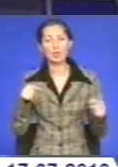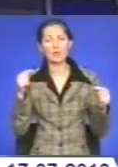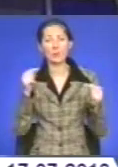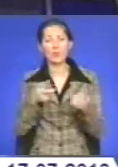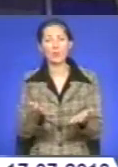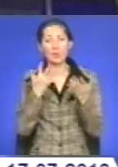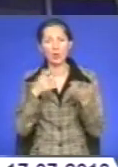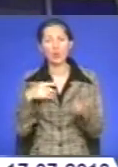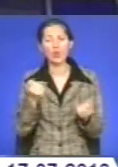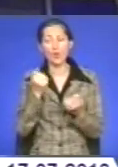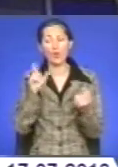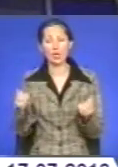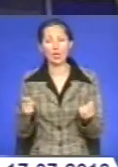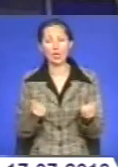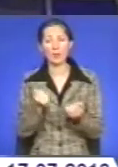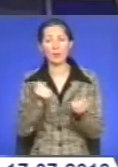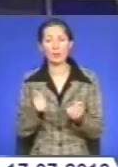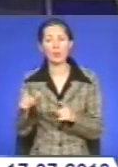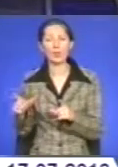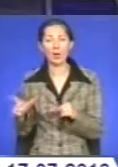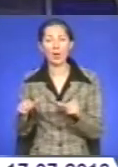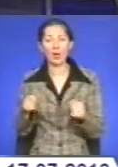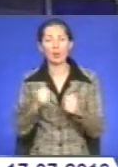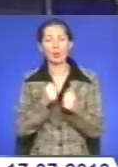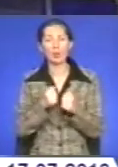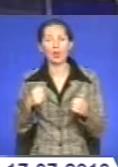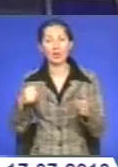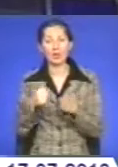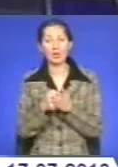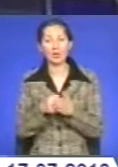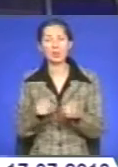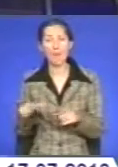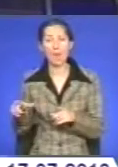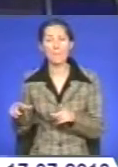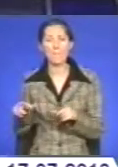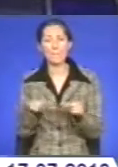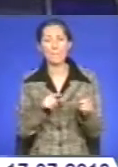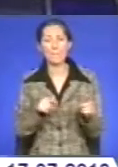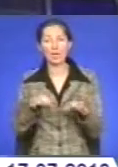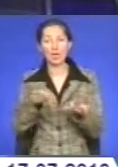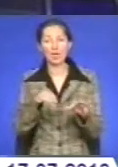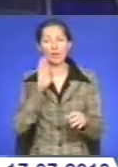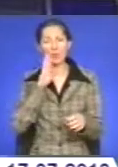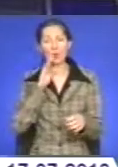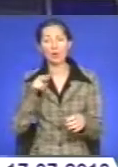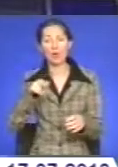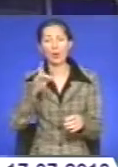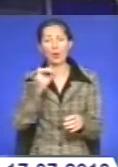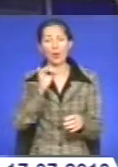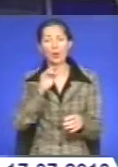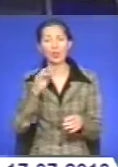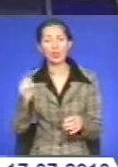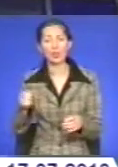автомобіля скоїв наїзд та переїхав вагітну жінку на проїжджій частині дороги. Відомості про правопорушення внесено до